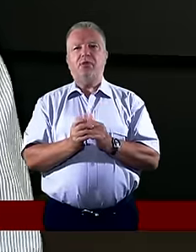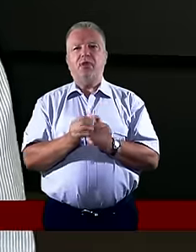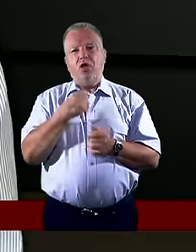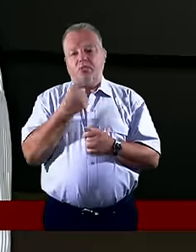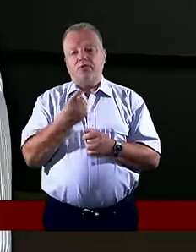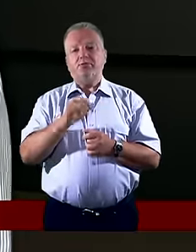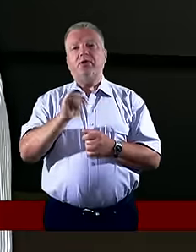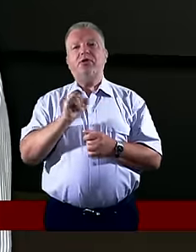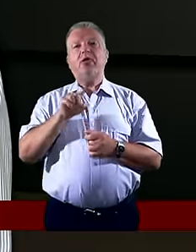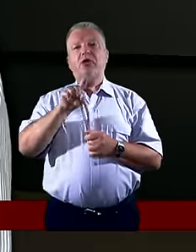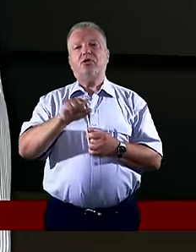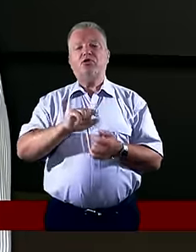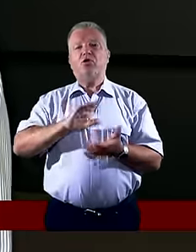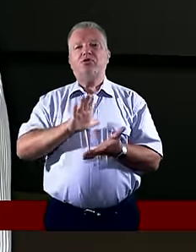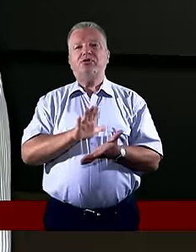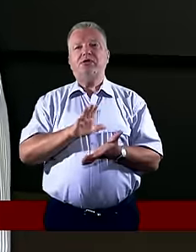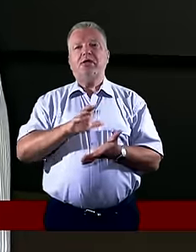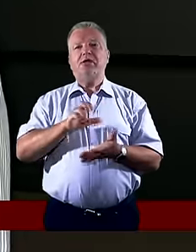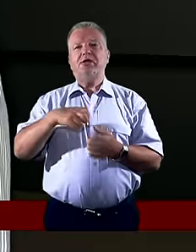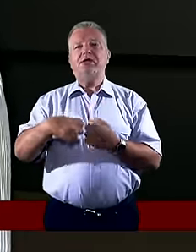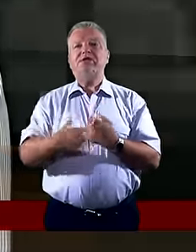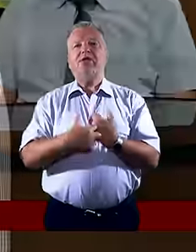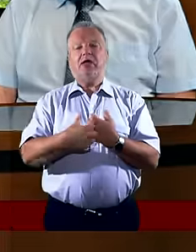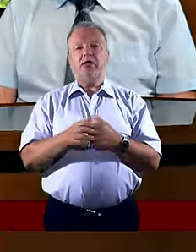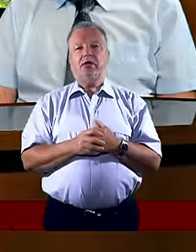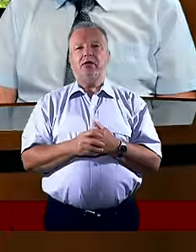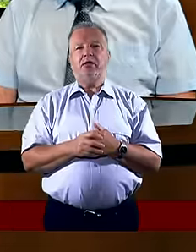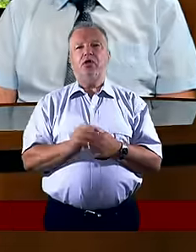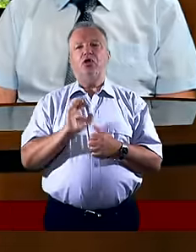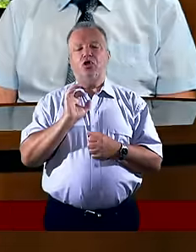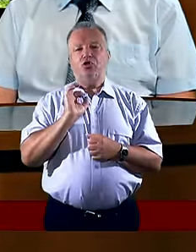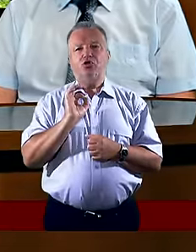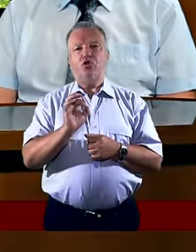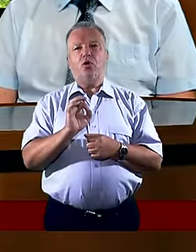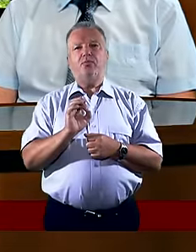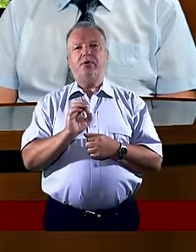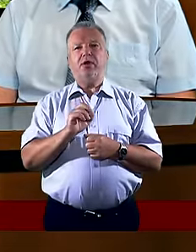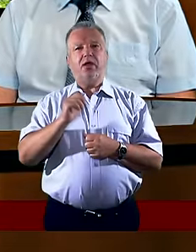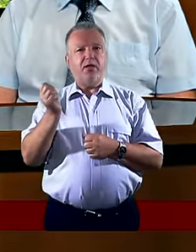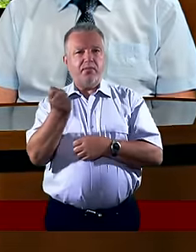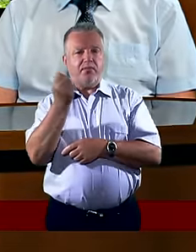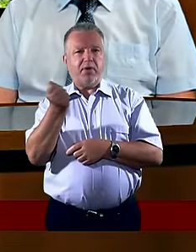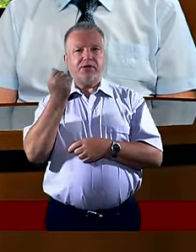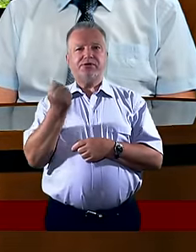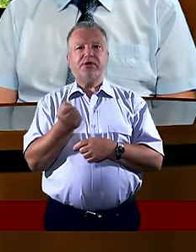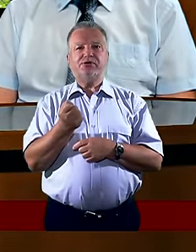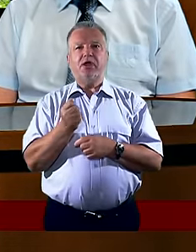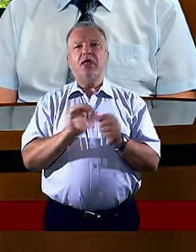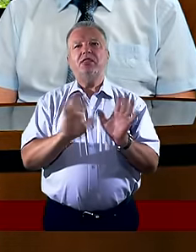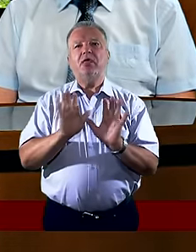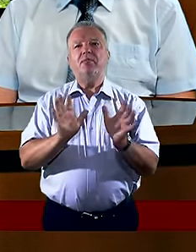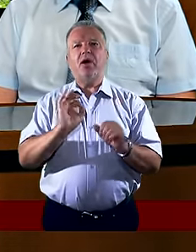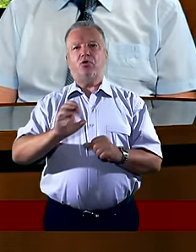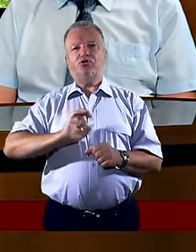sprawiają, że te reakcje są takie właściwe ze strony ludzi. No, dobry pasterz przede wszystkim dba o